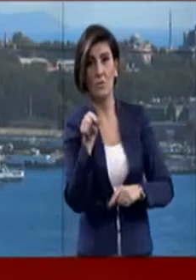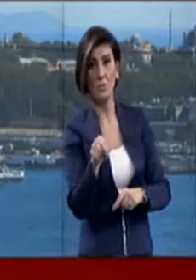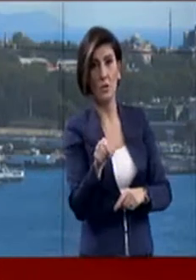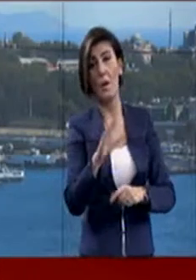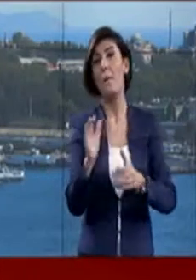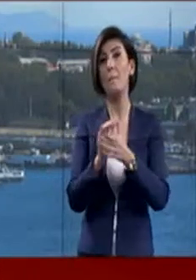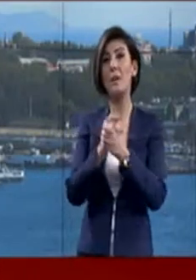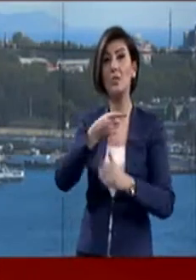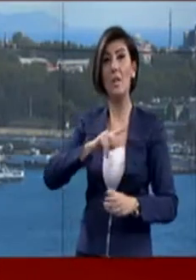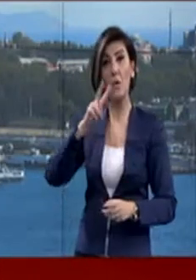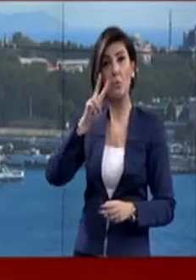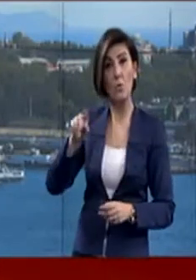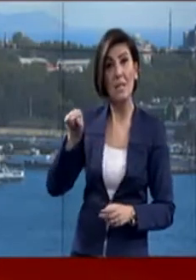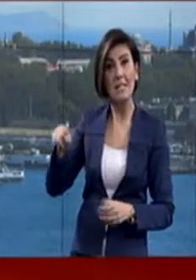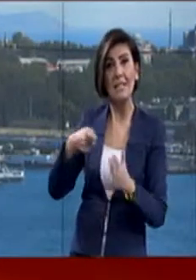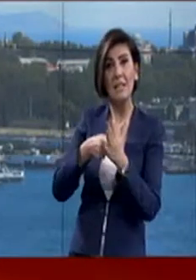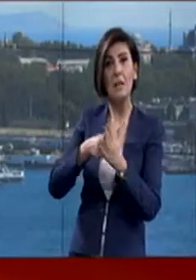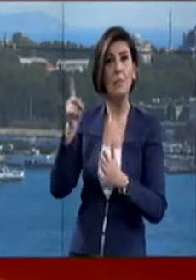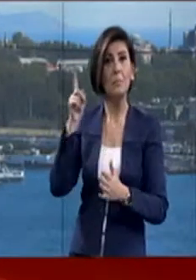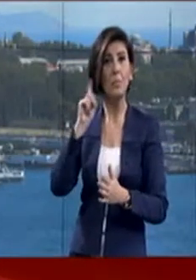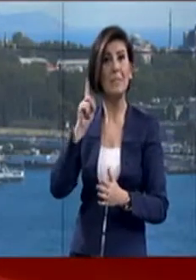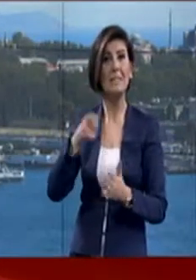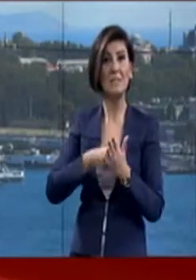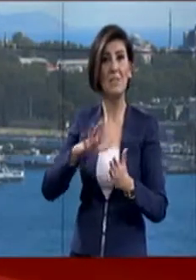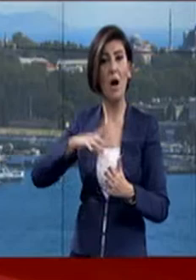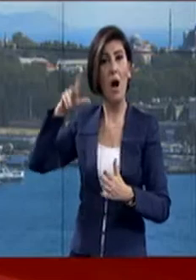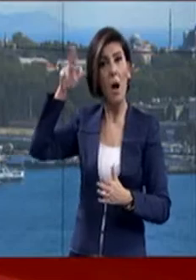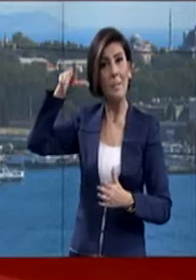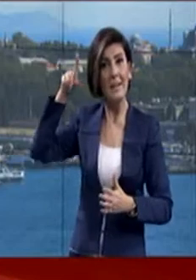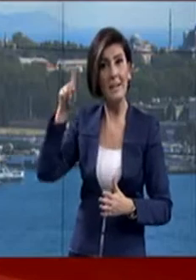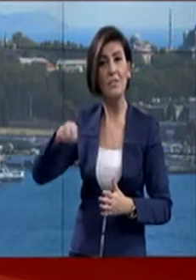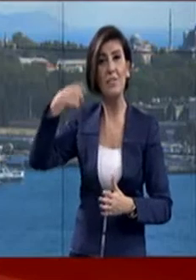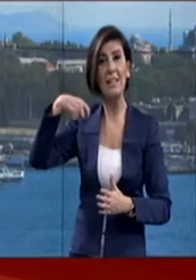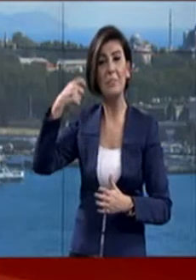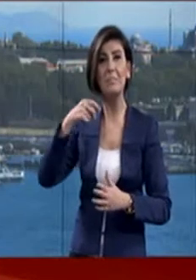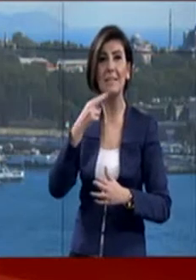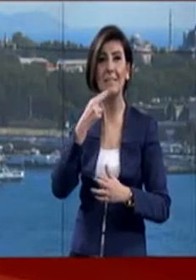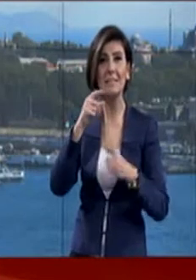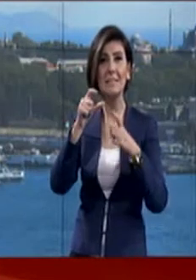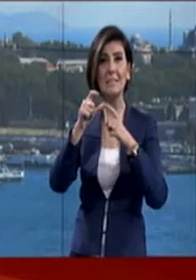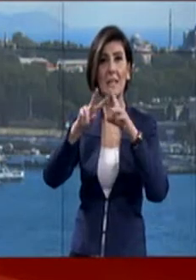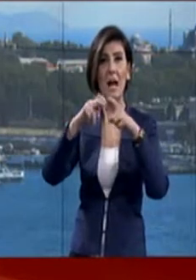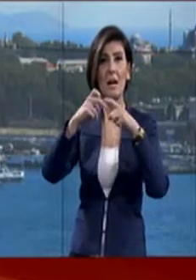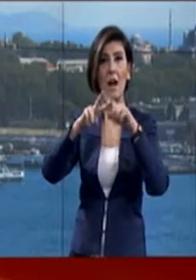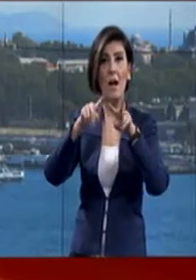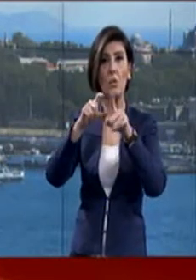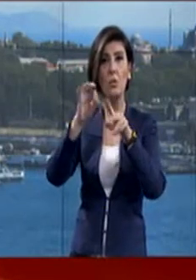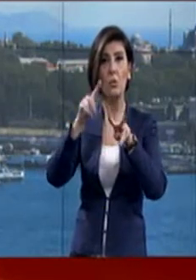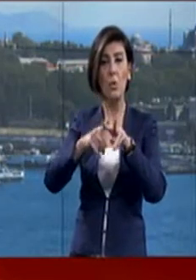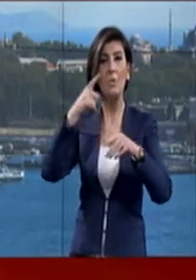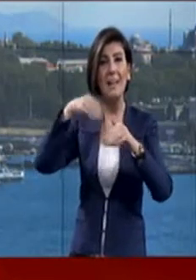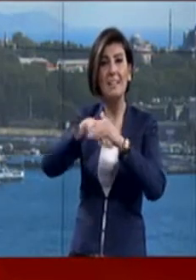gösterilenler arasında adaya giden ünlü bir isim de var. Amerikalı film yıldızı Susan Sarandon geçtiğimiz yıl sığınmacıların durumuna dikkat çekmek